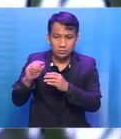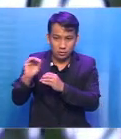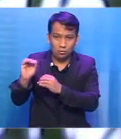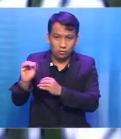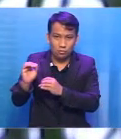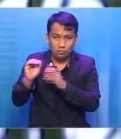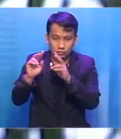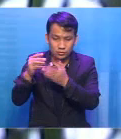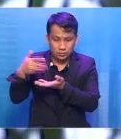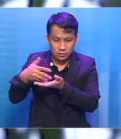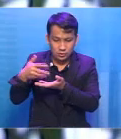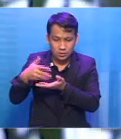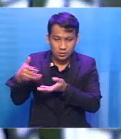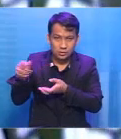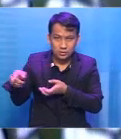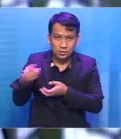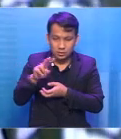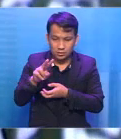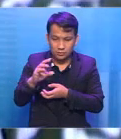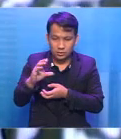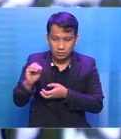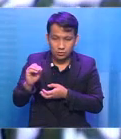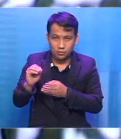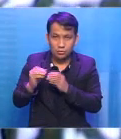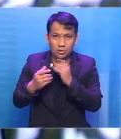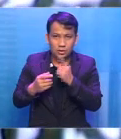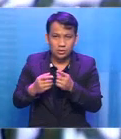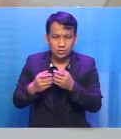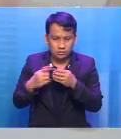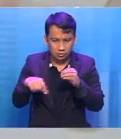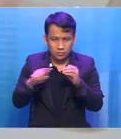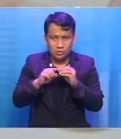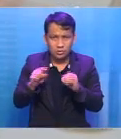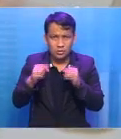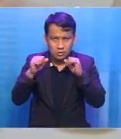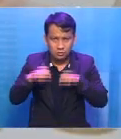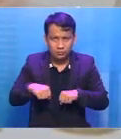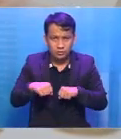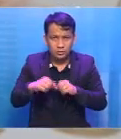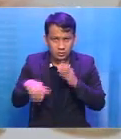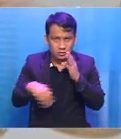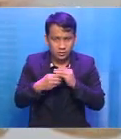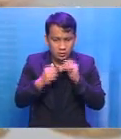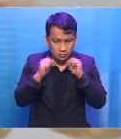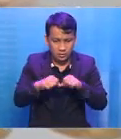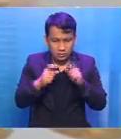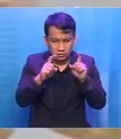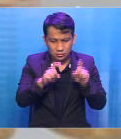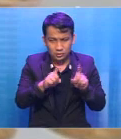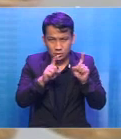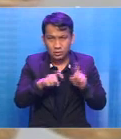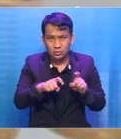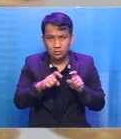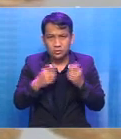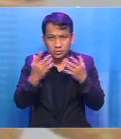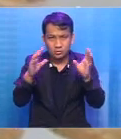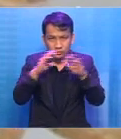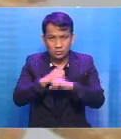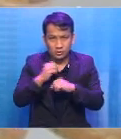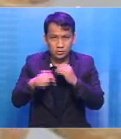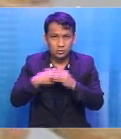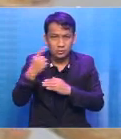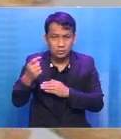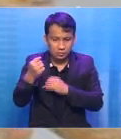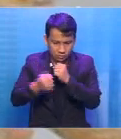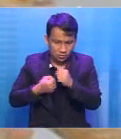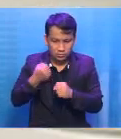ng screening para sa mga moderate hanggang severe cases ng COVID na pwedeng isali sa trial na target nilang matapos sa susunod